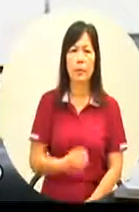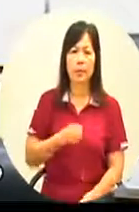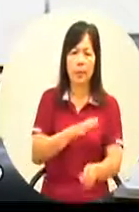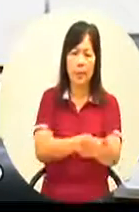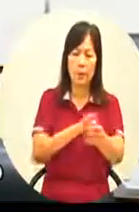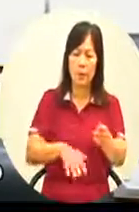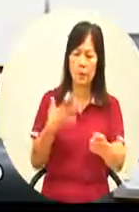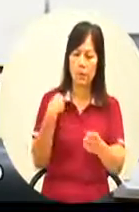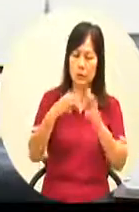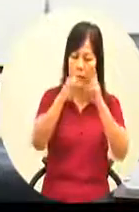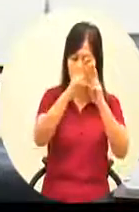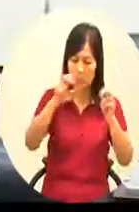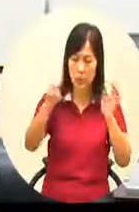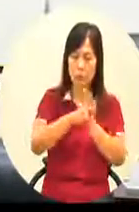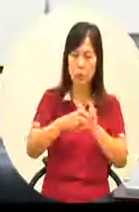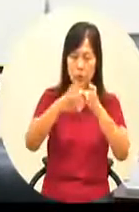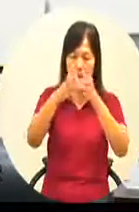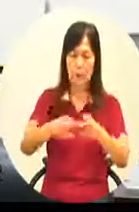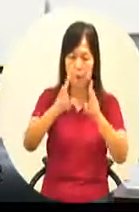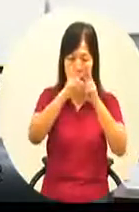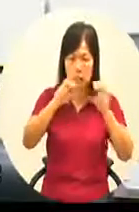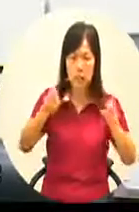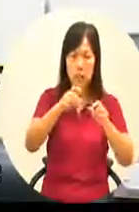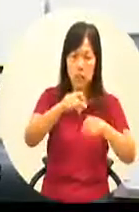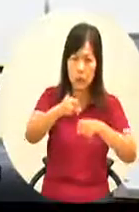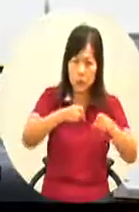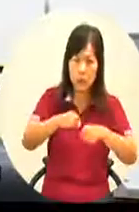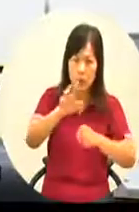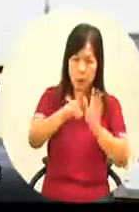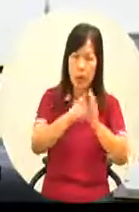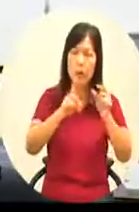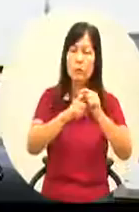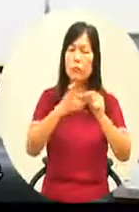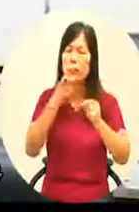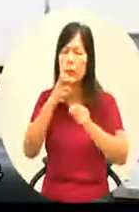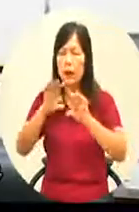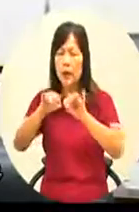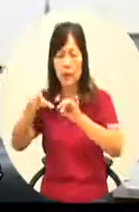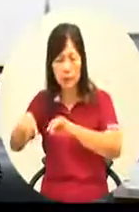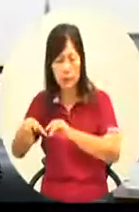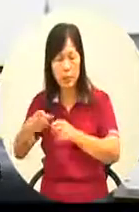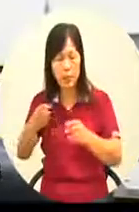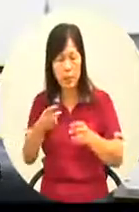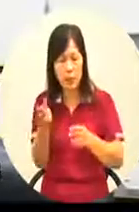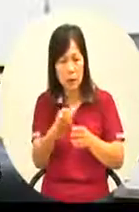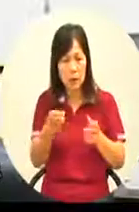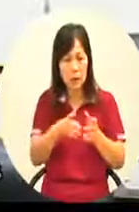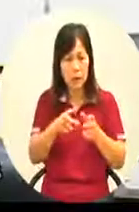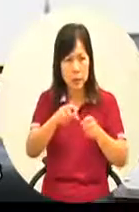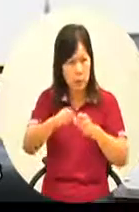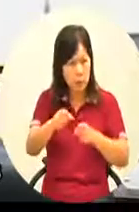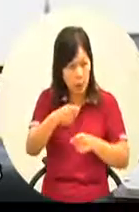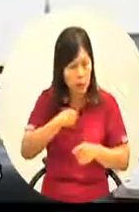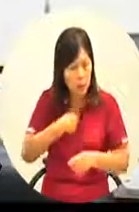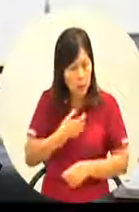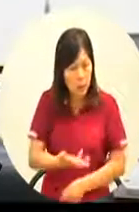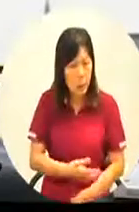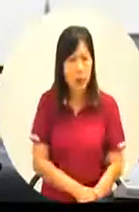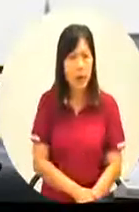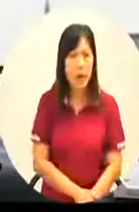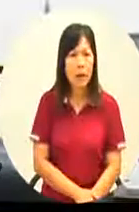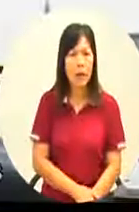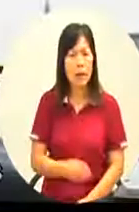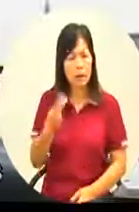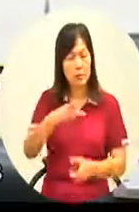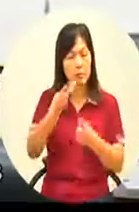城正在做一个建城计划，中央跟地方有一个建城计划，你知道吗？建城计划，主席给我两分